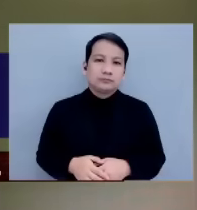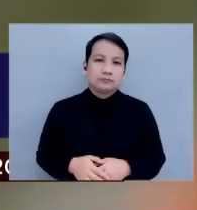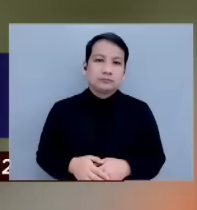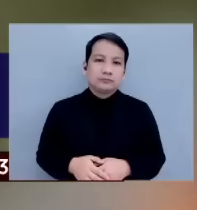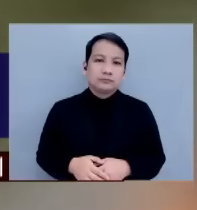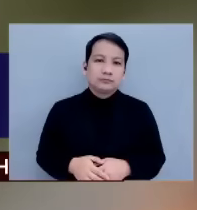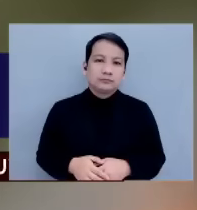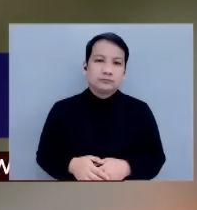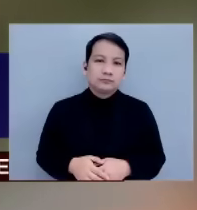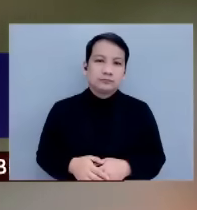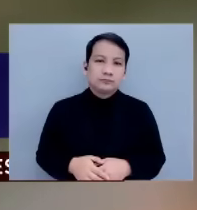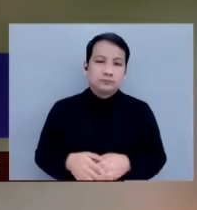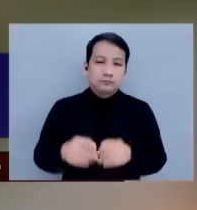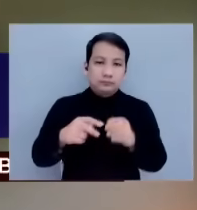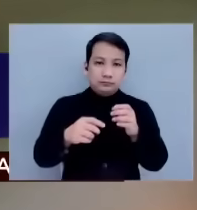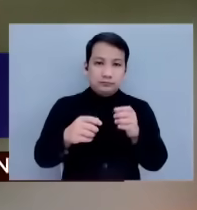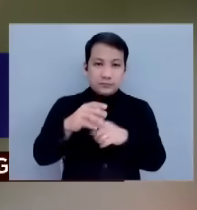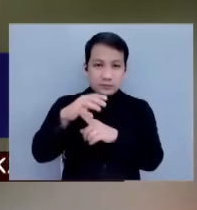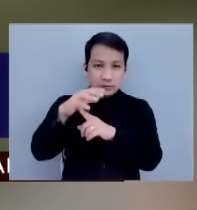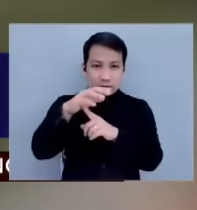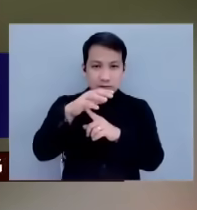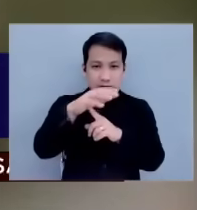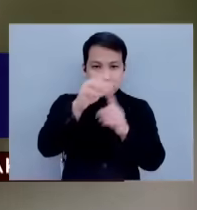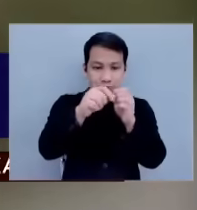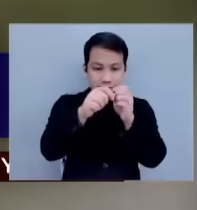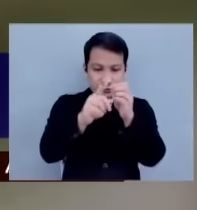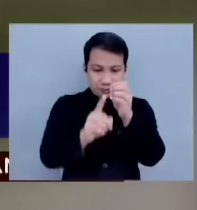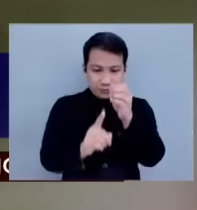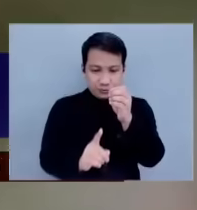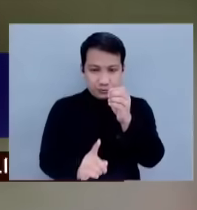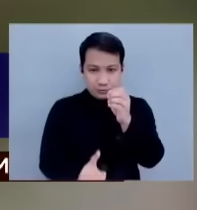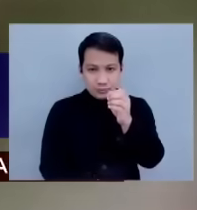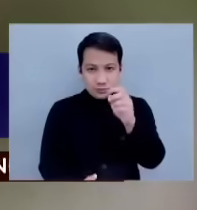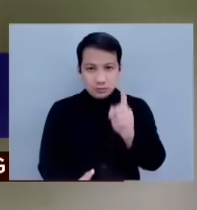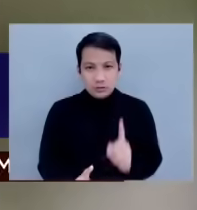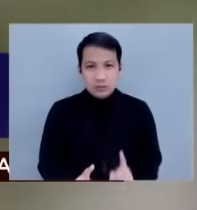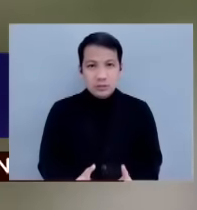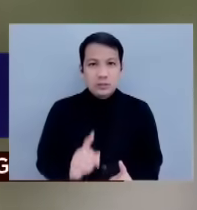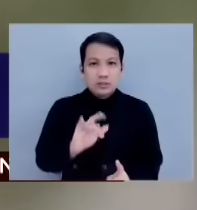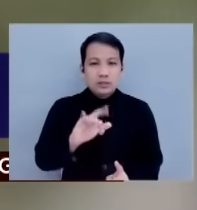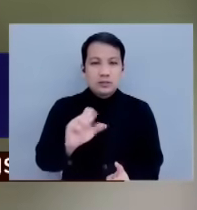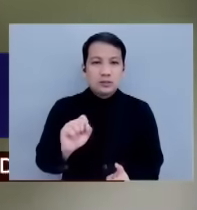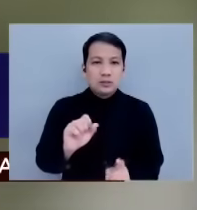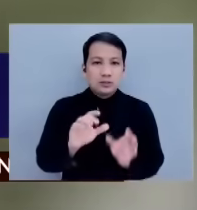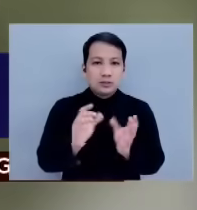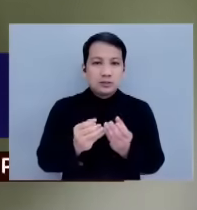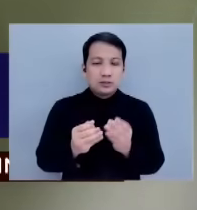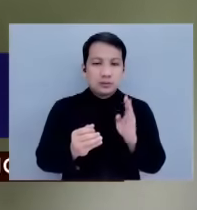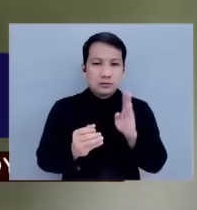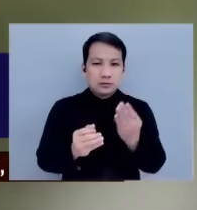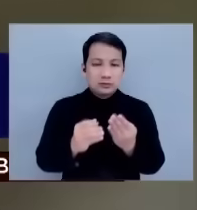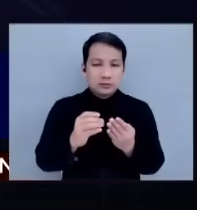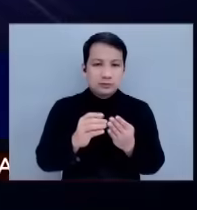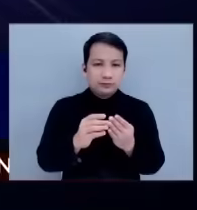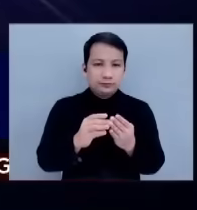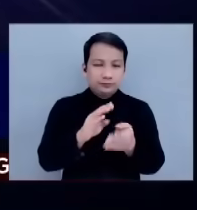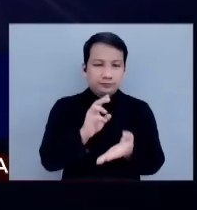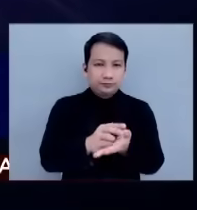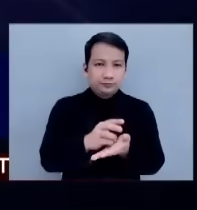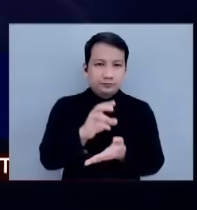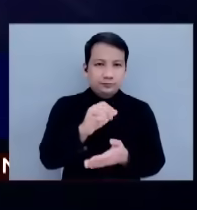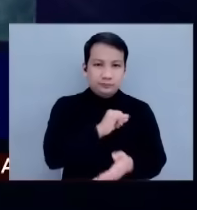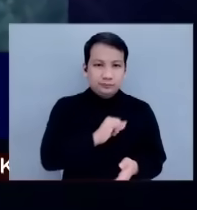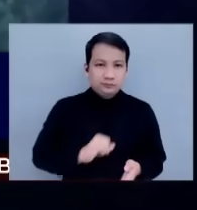Isa-isang bumaba ang mga rescuer na ito sa kabundukan ng Sierra Madre sa bahagi ng bayan ng San Mariano, Isabela, kung